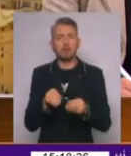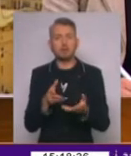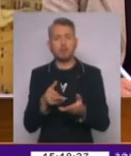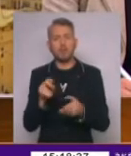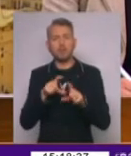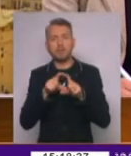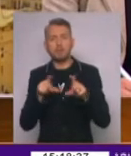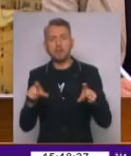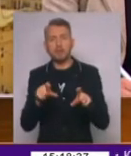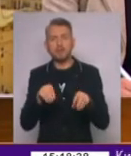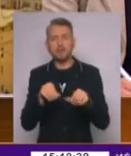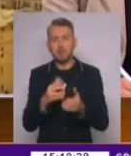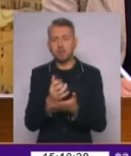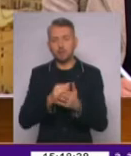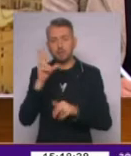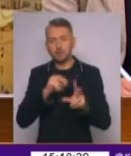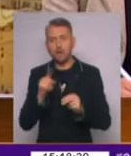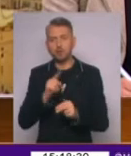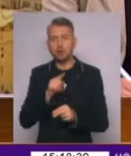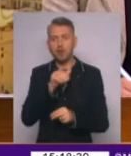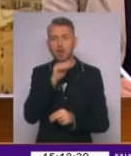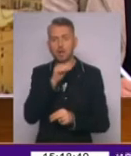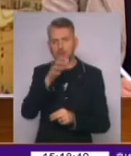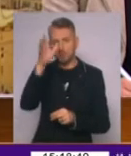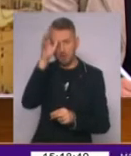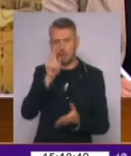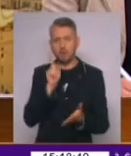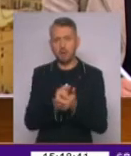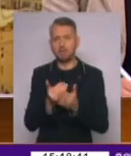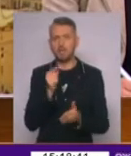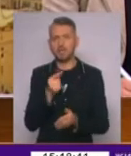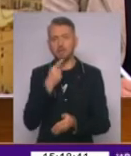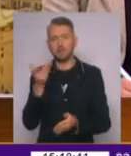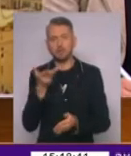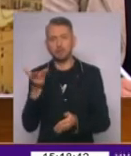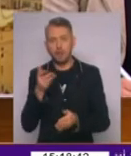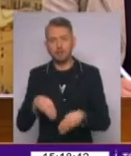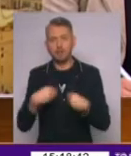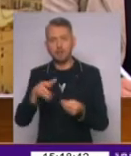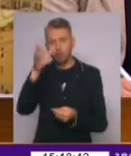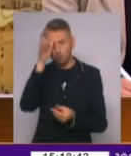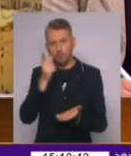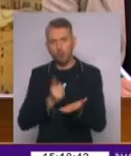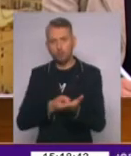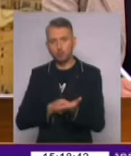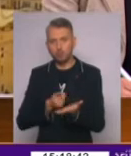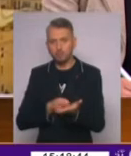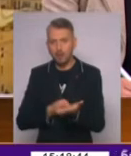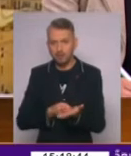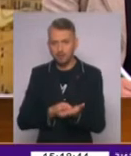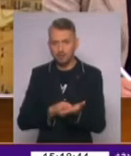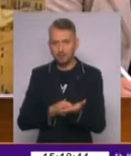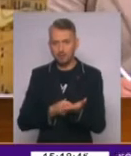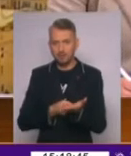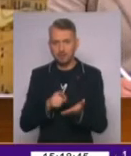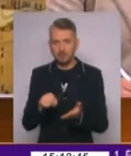департамент земельних ресурсів вважає, що Академія наук має перед ними звітувати, надати наукове обґрунтування винесення цих